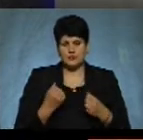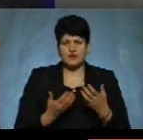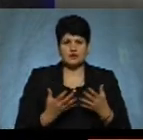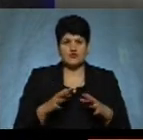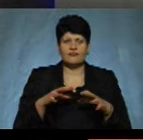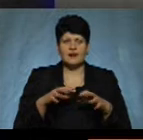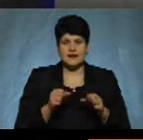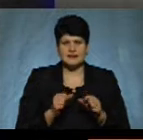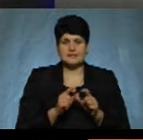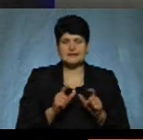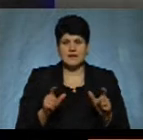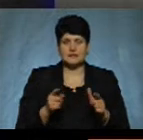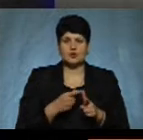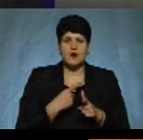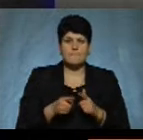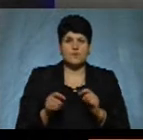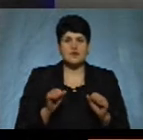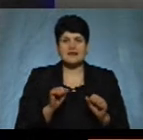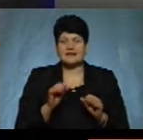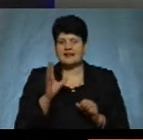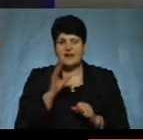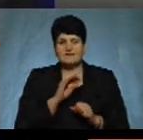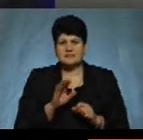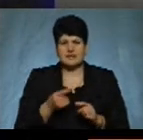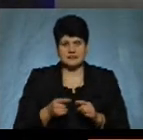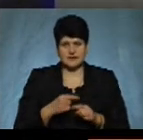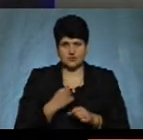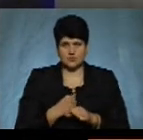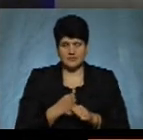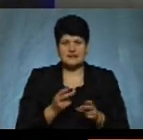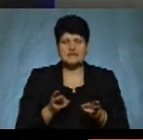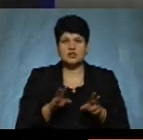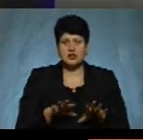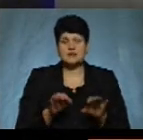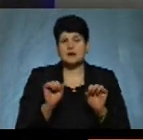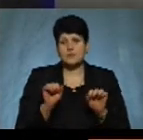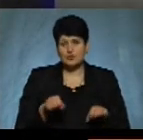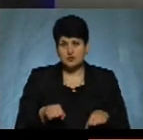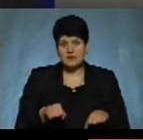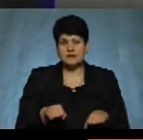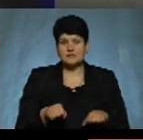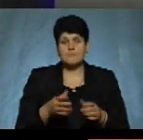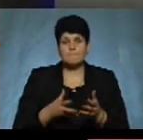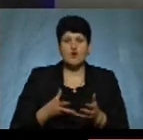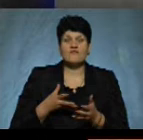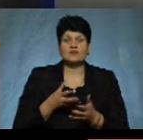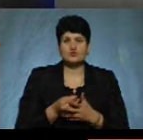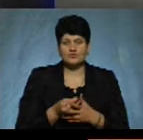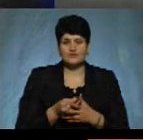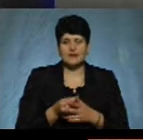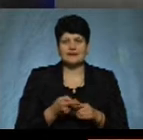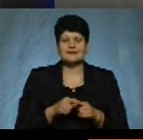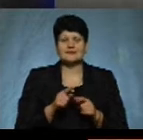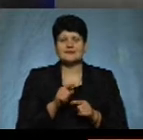власник закладу або керівник закладу не встиг це зробити, залишається можливість місцевої влади профінансувати якийсь час цей